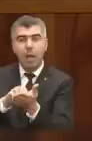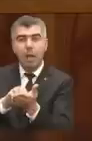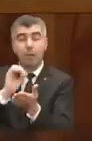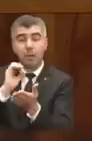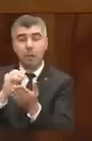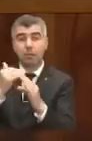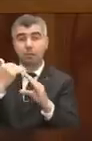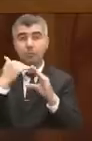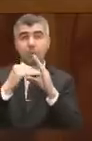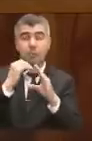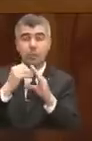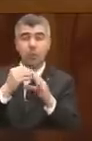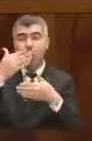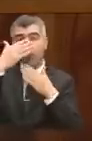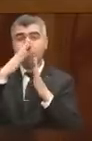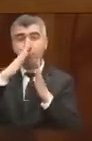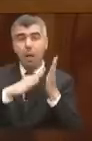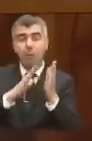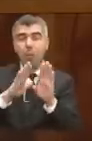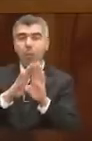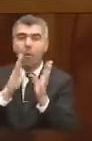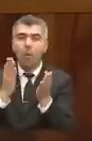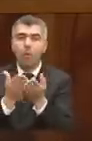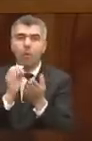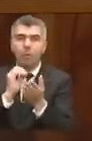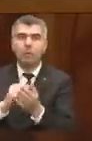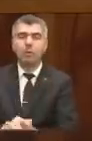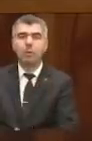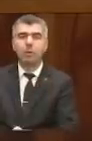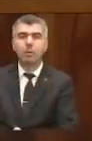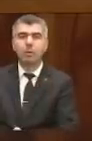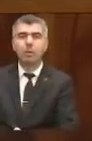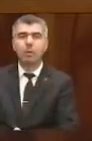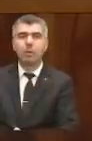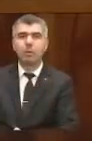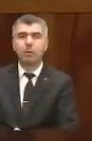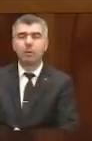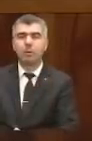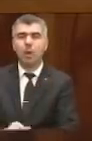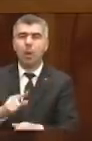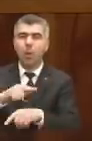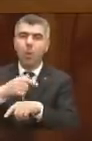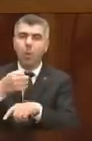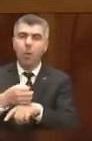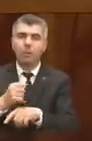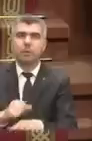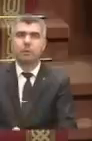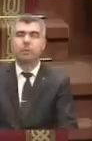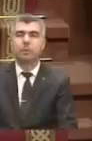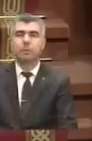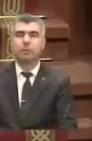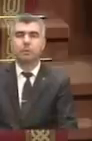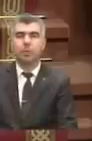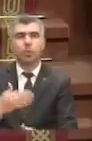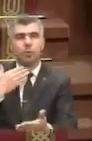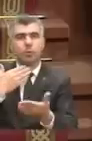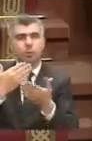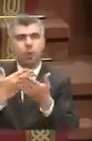اللي كيصدر المغرب كلها يلاه في حدود محترم